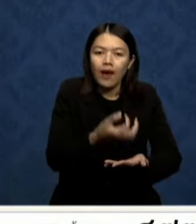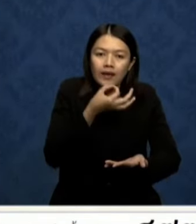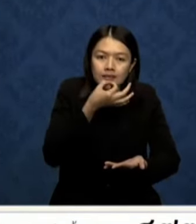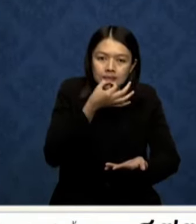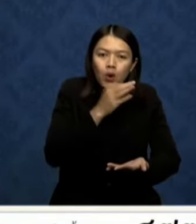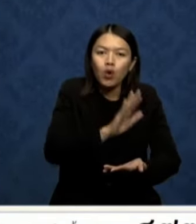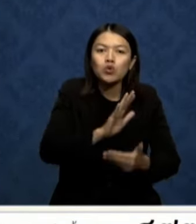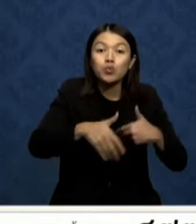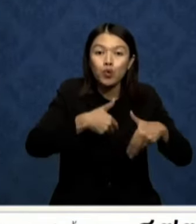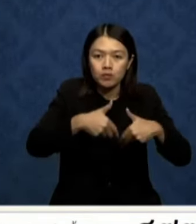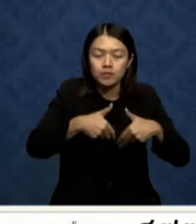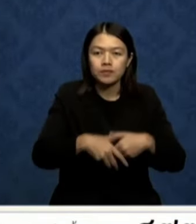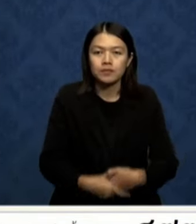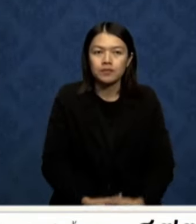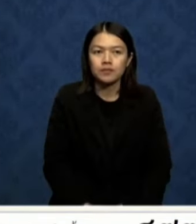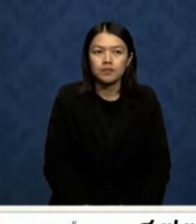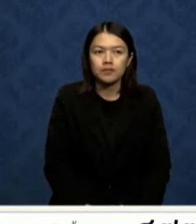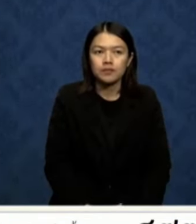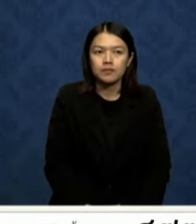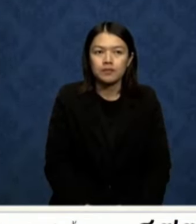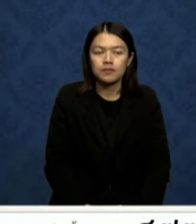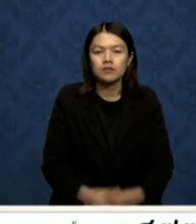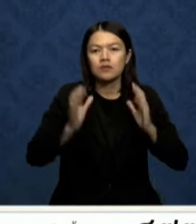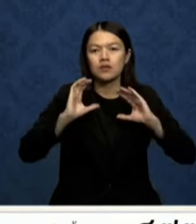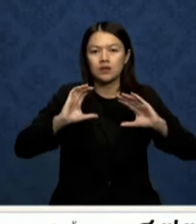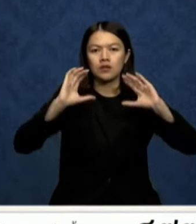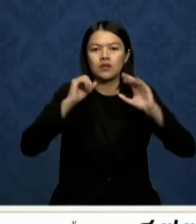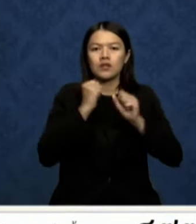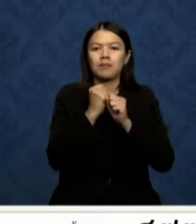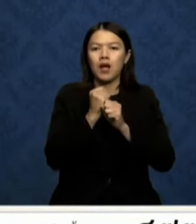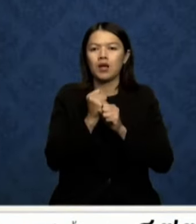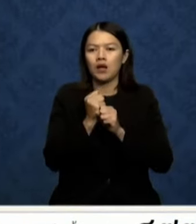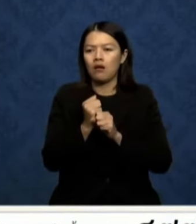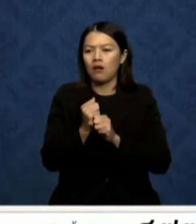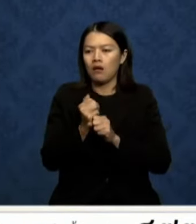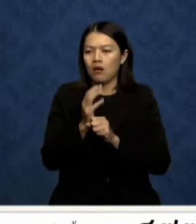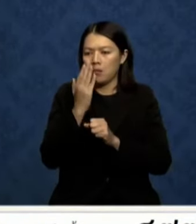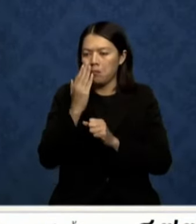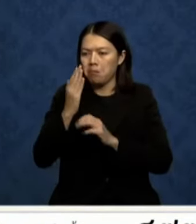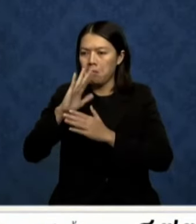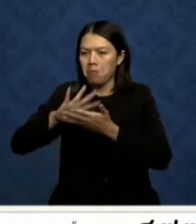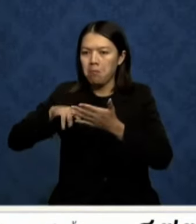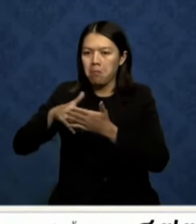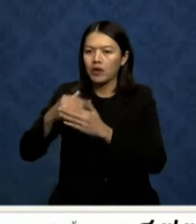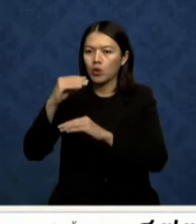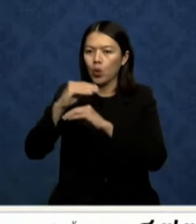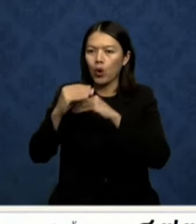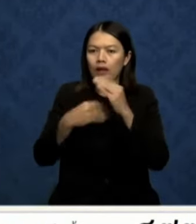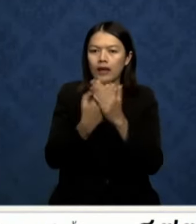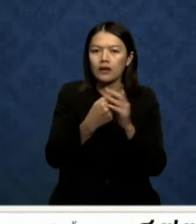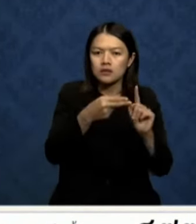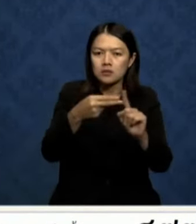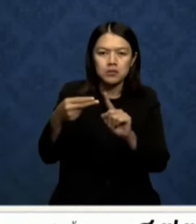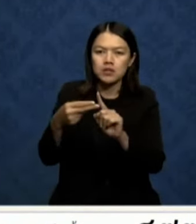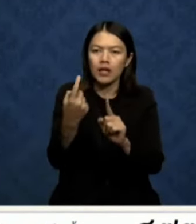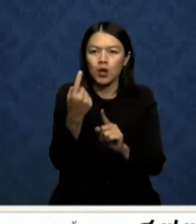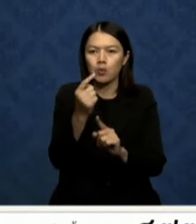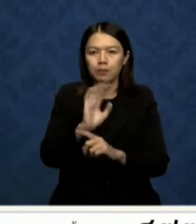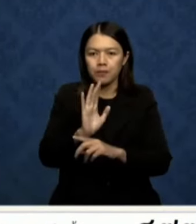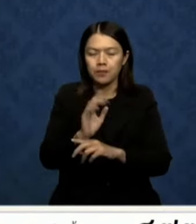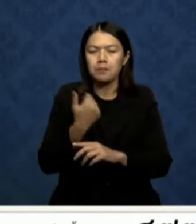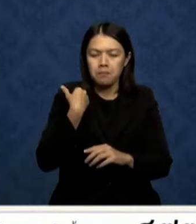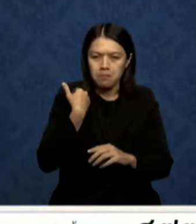ชาชนต้องเรียนว่าในประเด็นแรกรัฐบาลไม่ได้ทำงานหน้าเดียวนะครับเราไม่ได้มีเพียงแค่นโยบายโครงการเติมเงิน 10,000 บาทผ่าน Digital Wallet